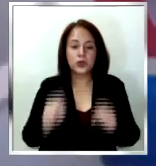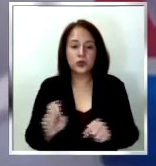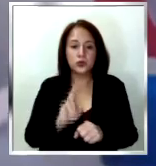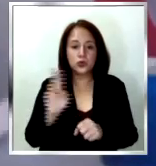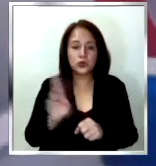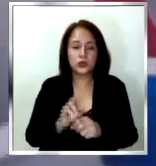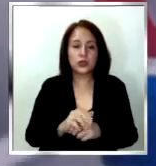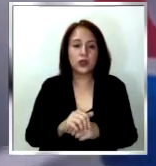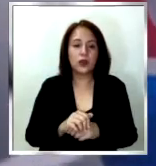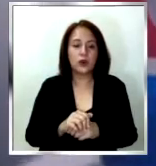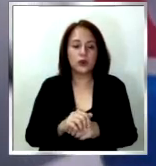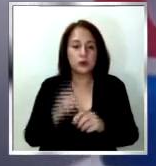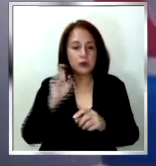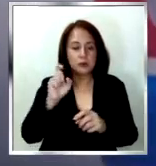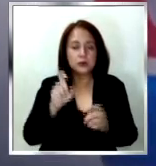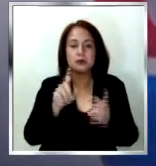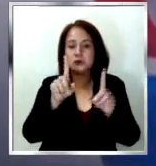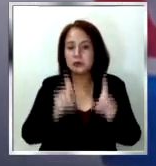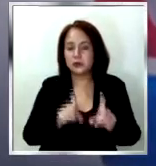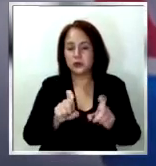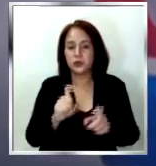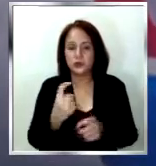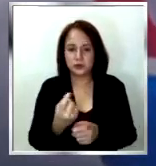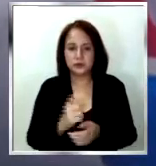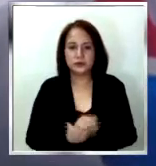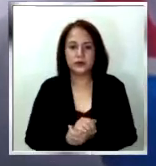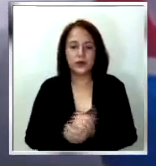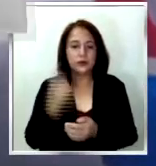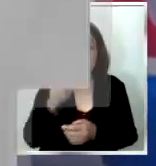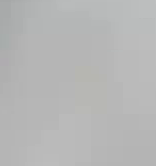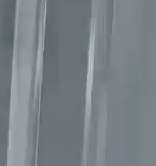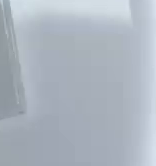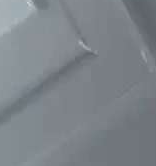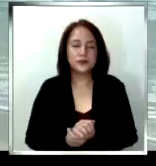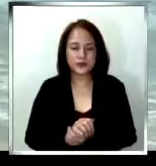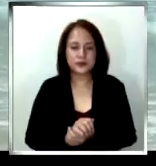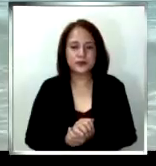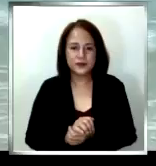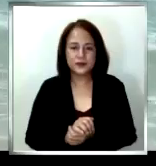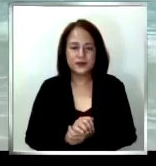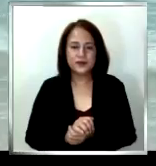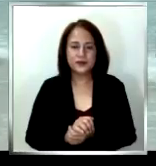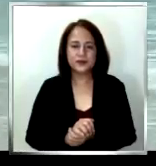para sa mga turista. Nakatutok si Ian Chu.